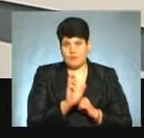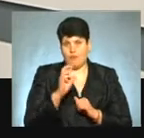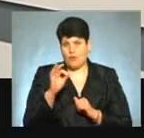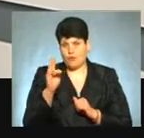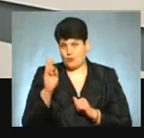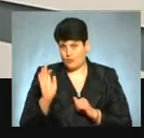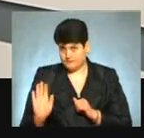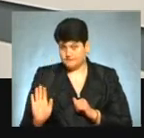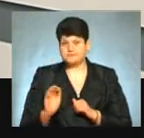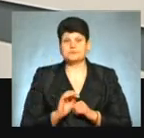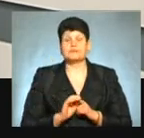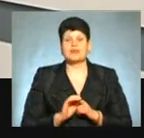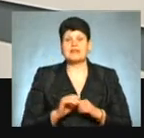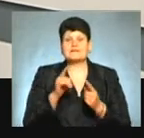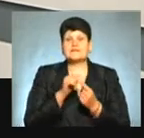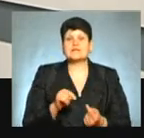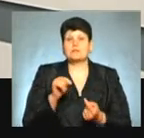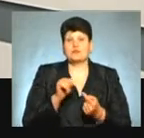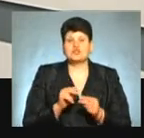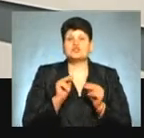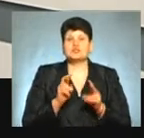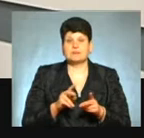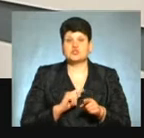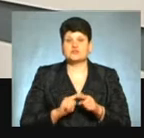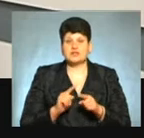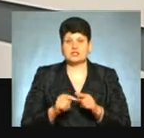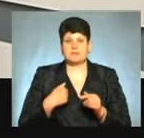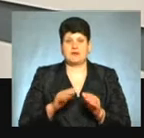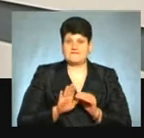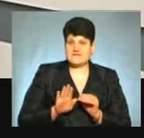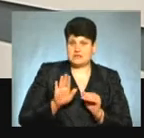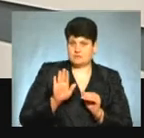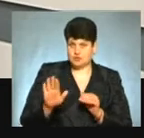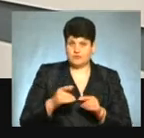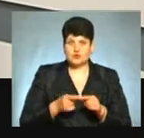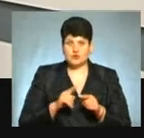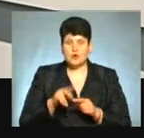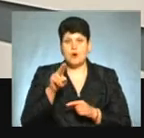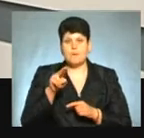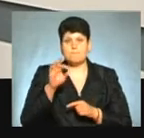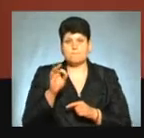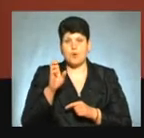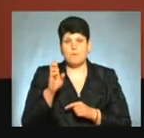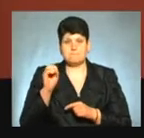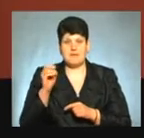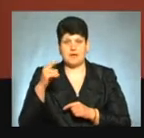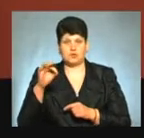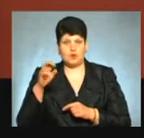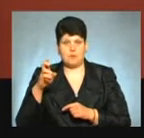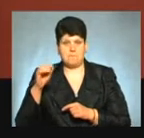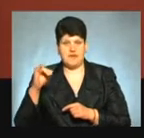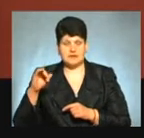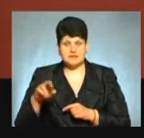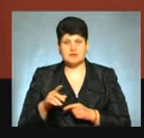Бойка. Ось, і відповідно, чим швидше ми відмежуємося від цього побідебєсія, чим швидше ми